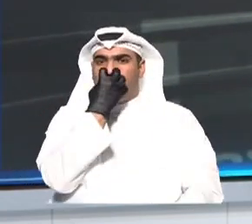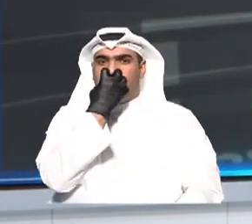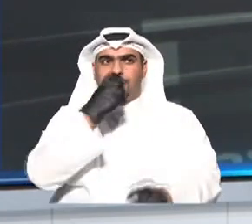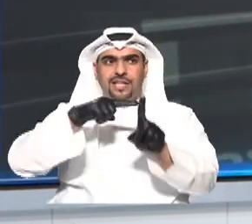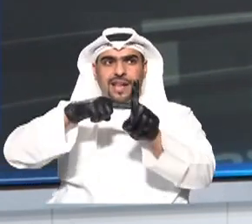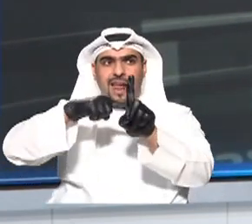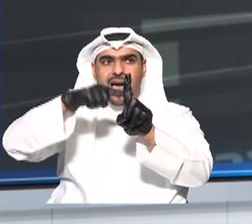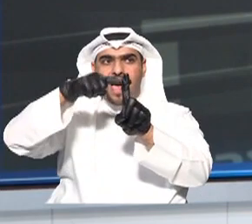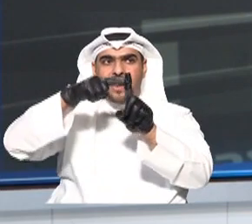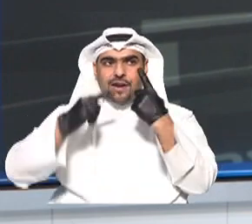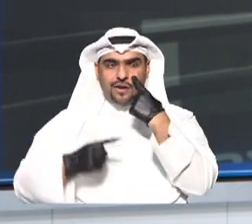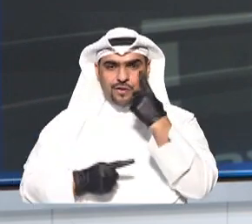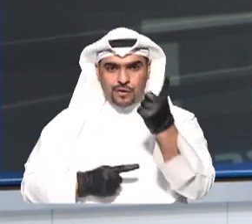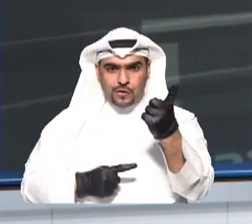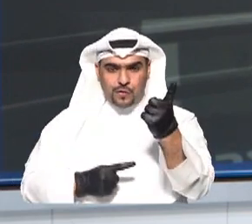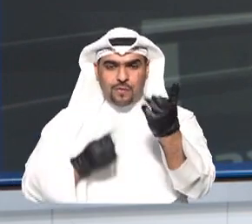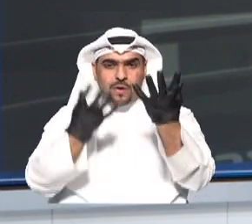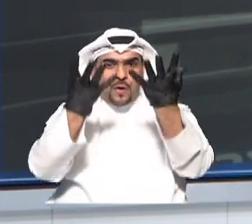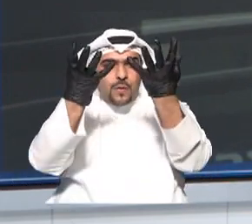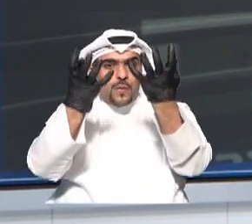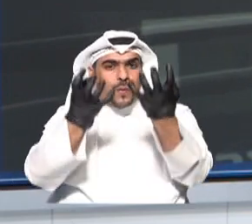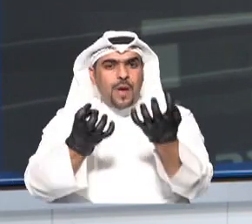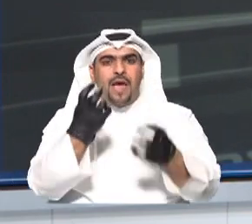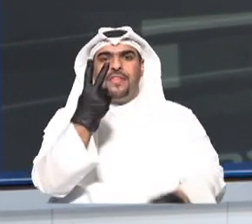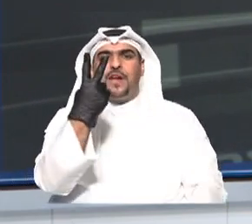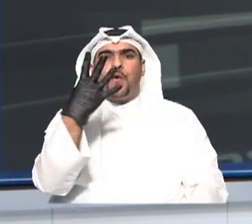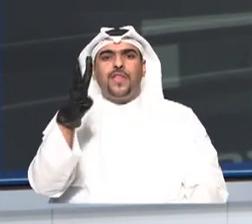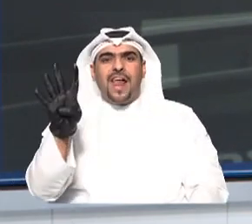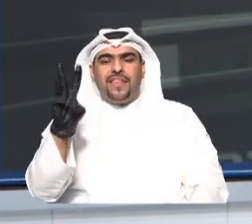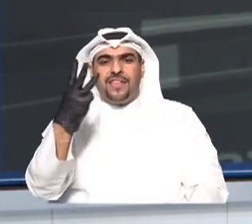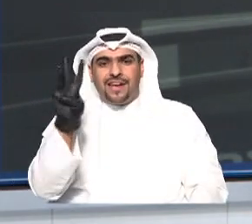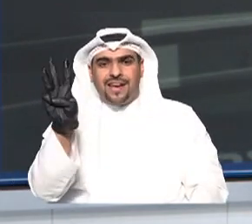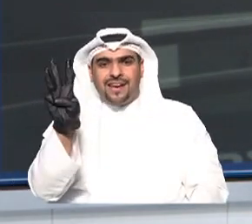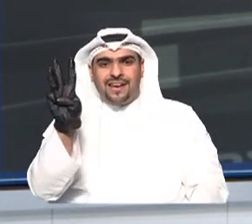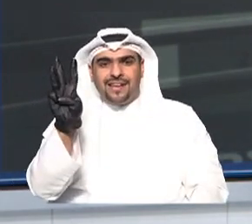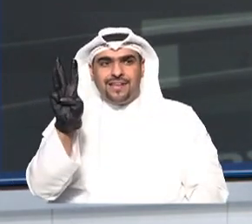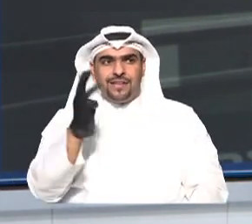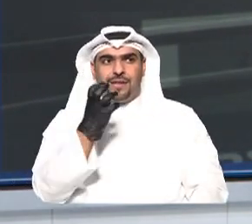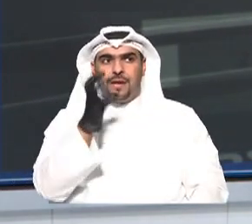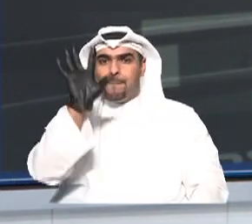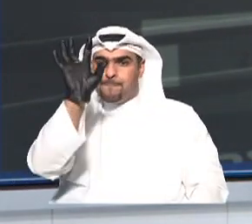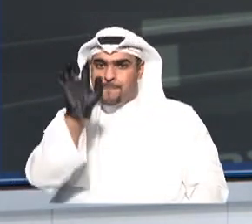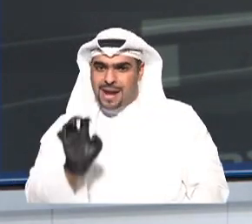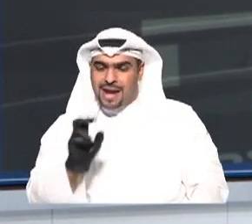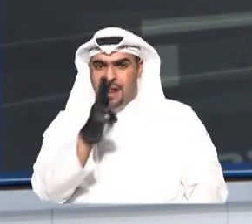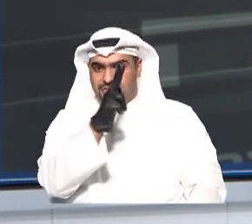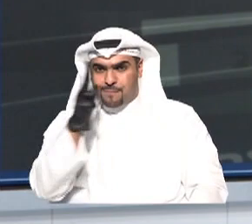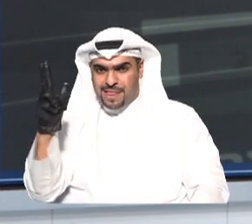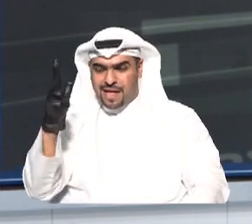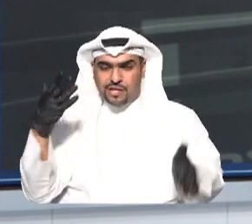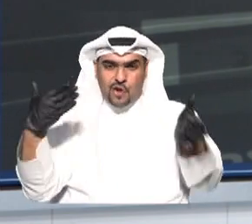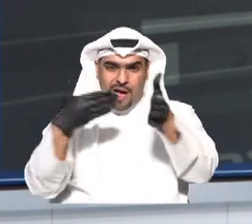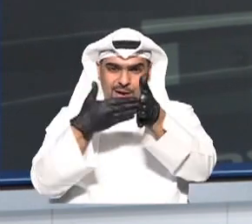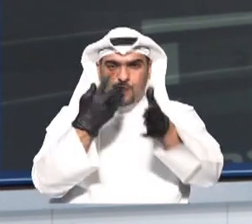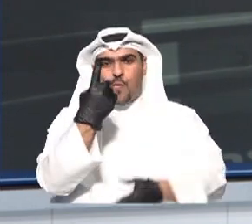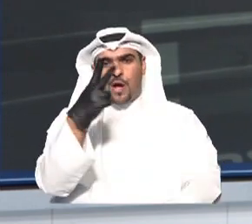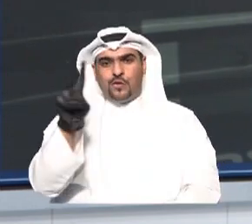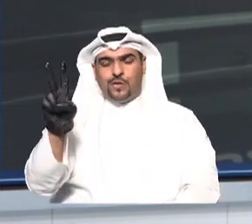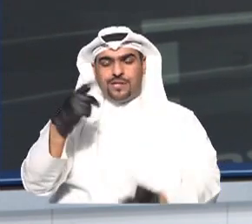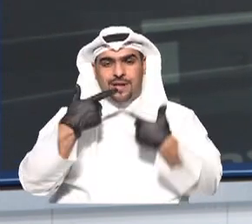إلى 32 درجة مئوية، بالنسبة للصغرى متفاوتة ما بين 18 إلى 21 درجة مئوية. أعزائي المشاهدين إلى هنا